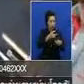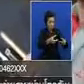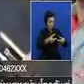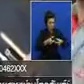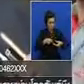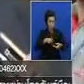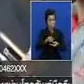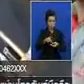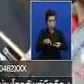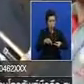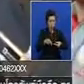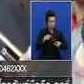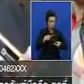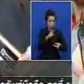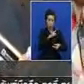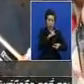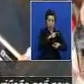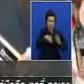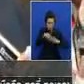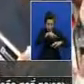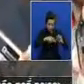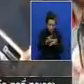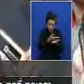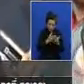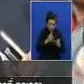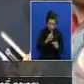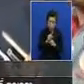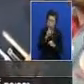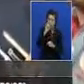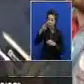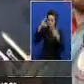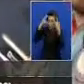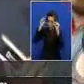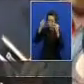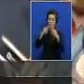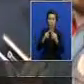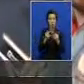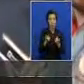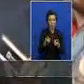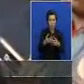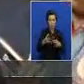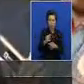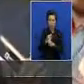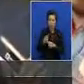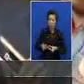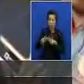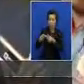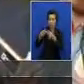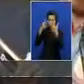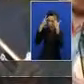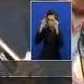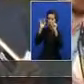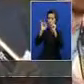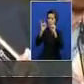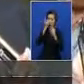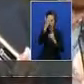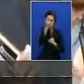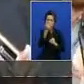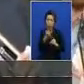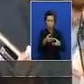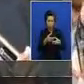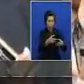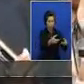งให้กับท่านนายกรัฐมนตรีผมเนี่ยยังไม่ได้เสนอความถึงเป็นกับท่านนายกรัฐมนตรีเพราะคนส่วนใหญ่